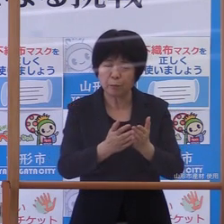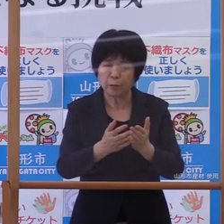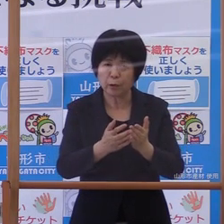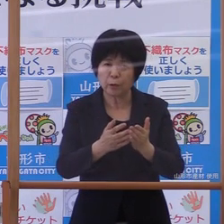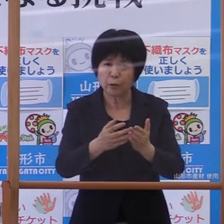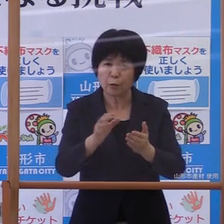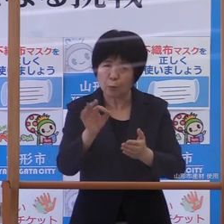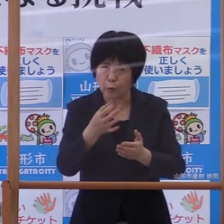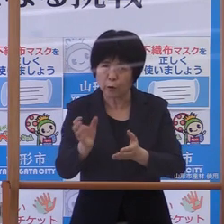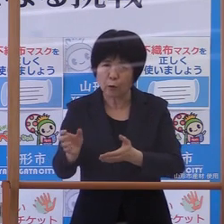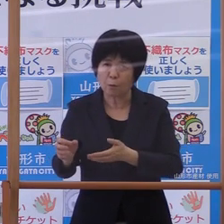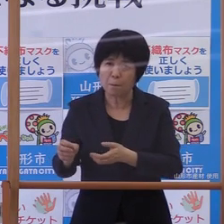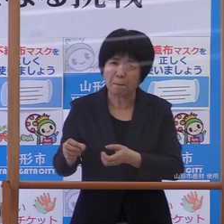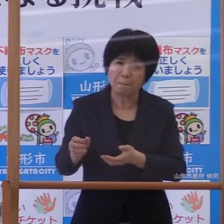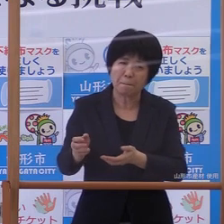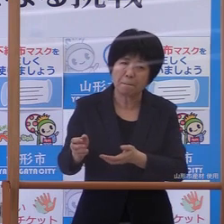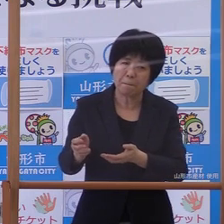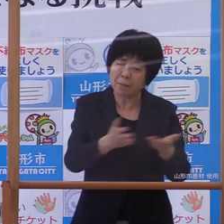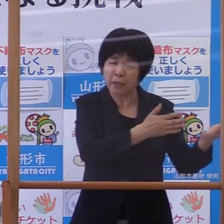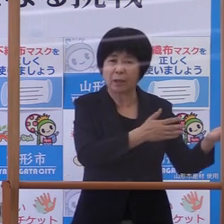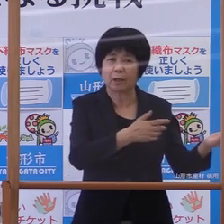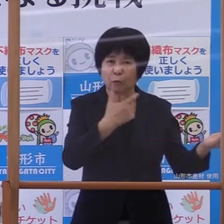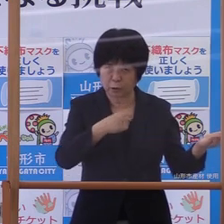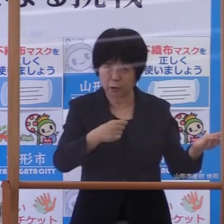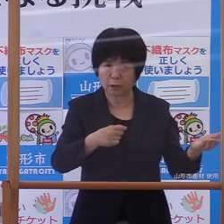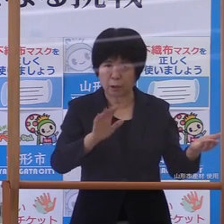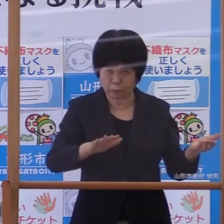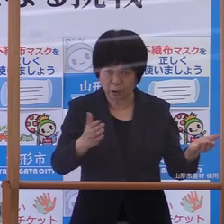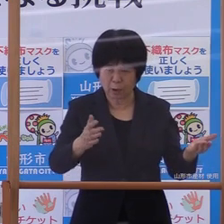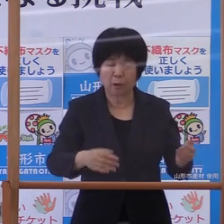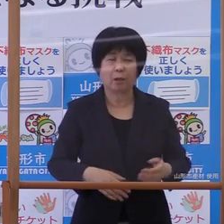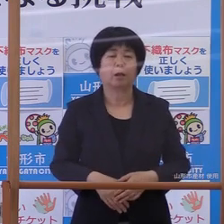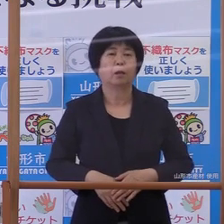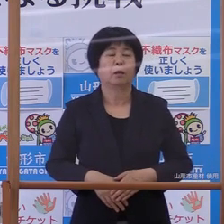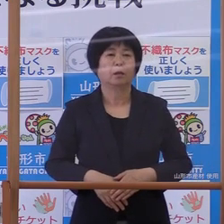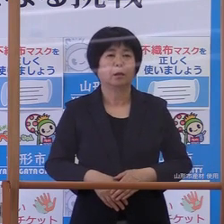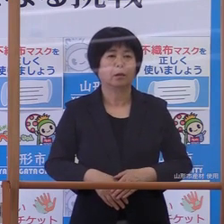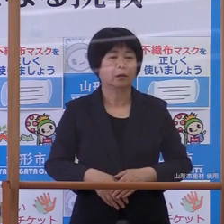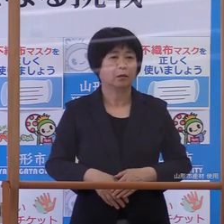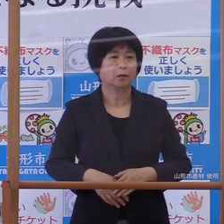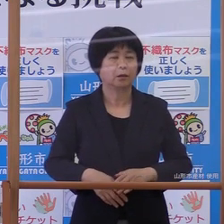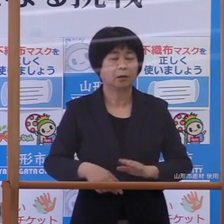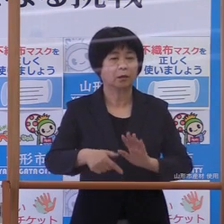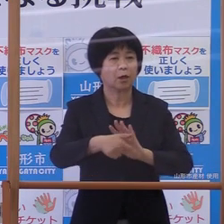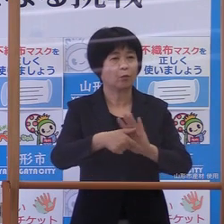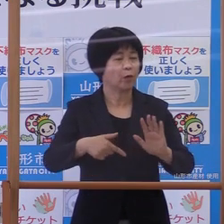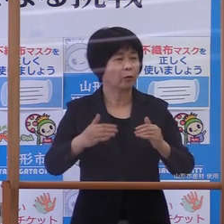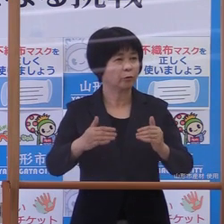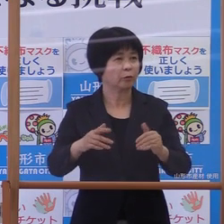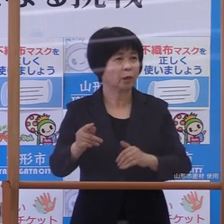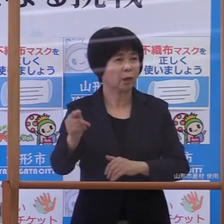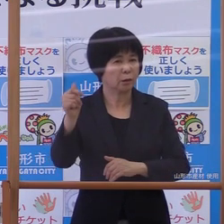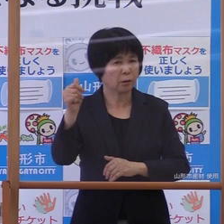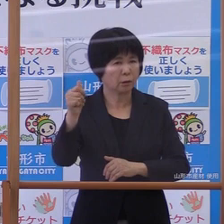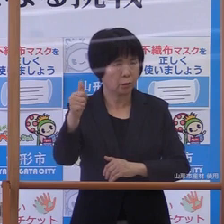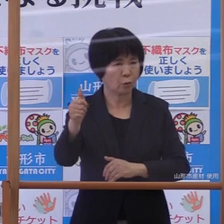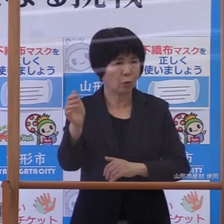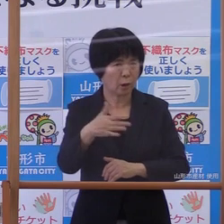てほしいとか、そういうのはありますでしょうか。 はい、じゃあそのあたりはブランド推進課長から言える範囲でお願いします